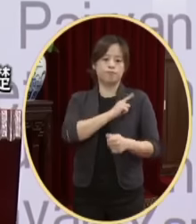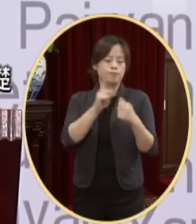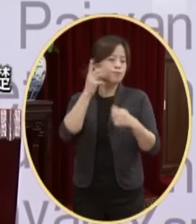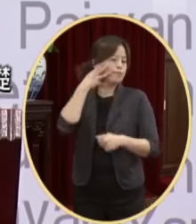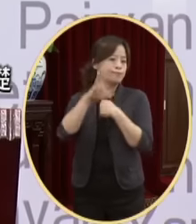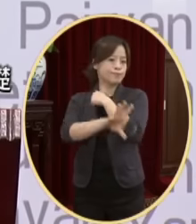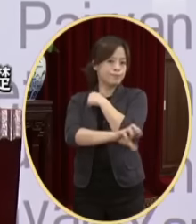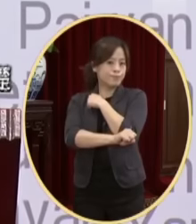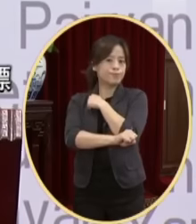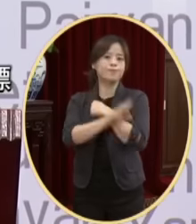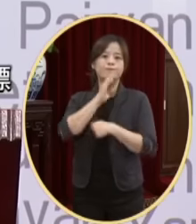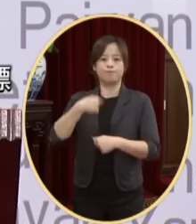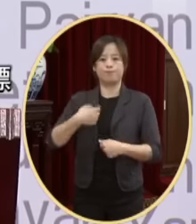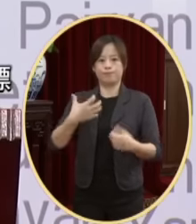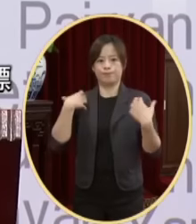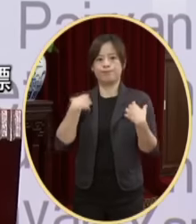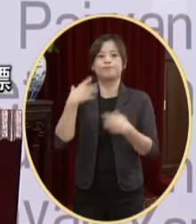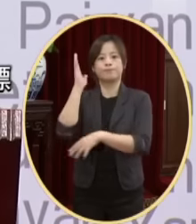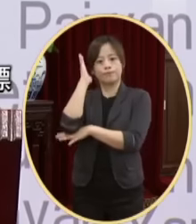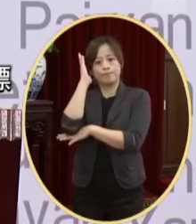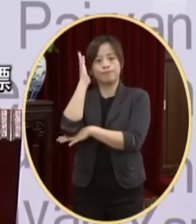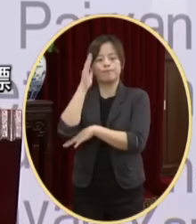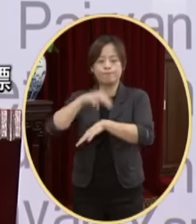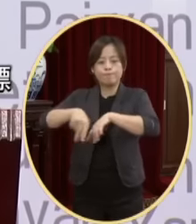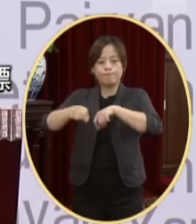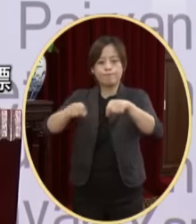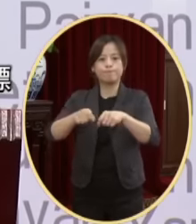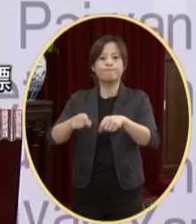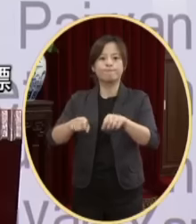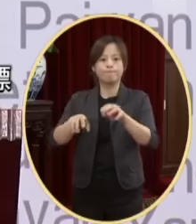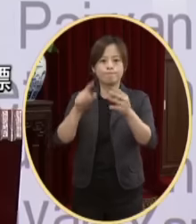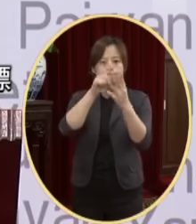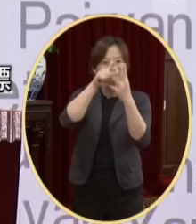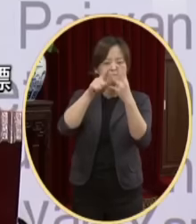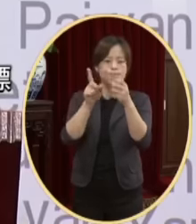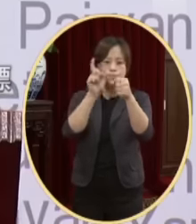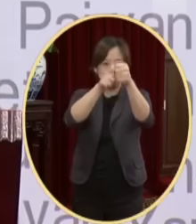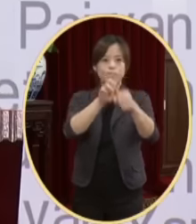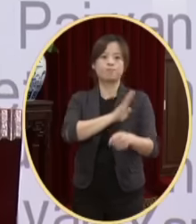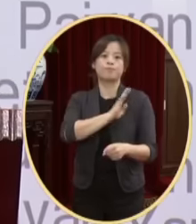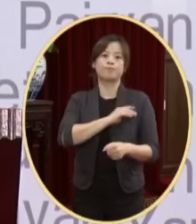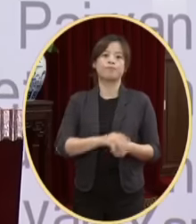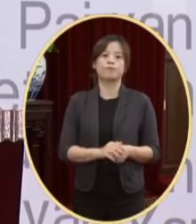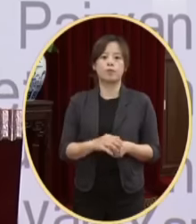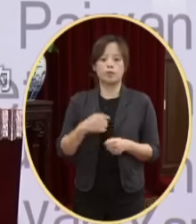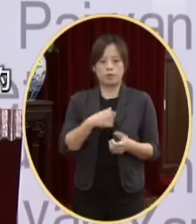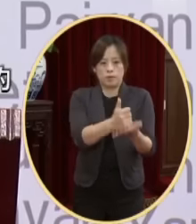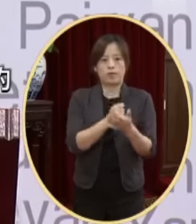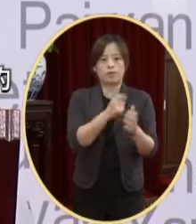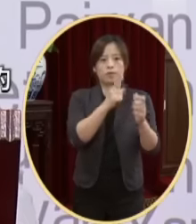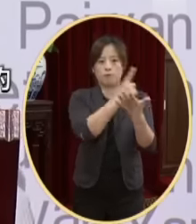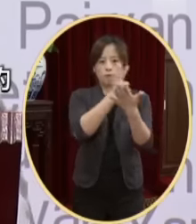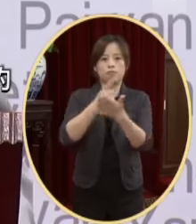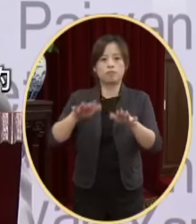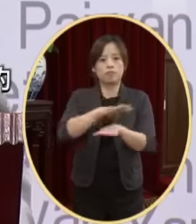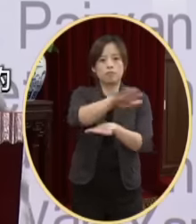础，就是政府原住民族政策上的三大目标。我邀请在场